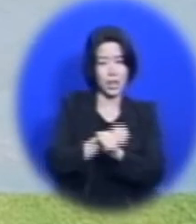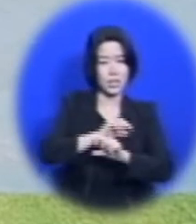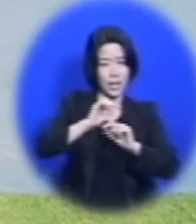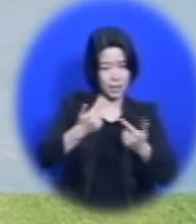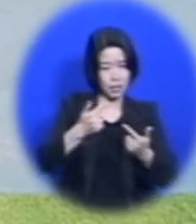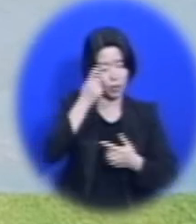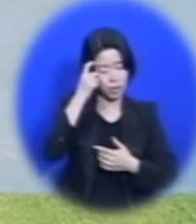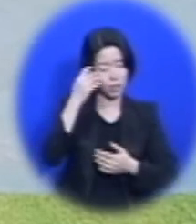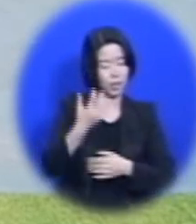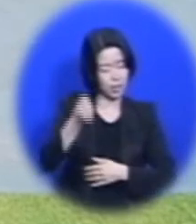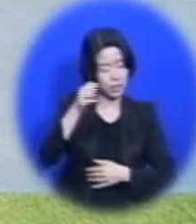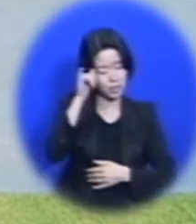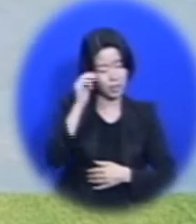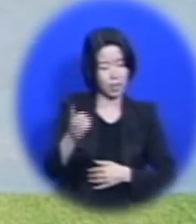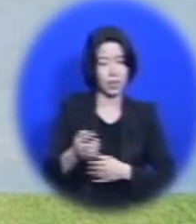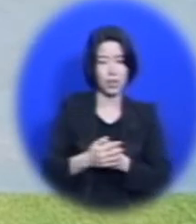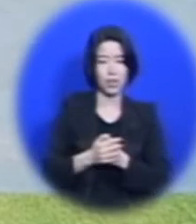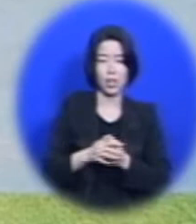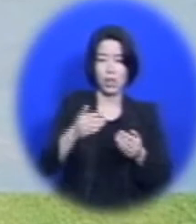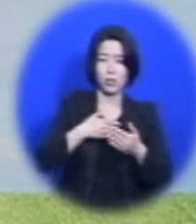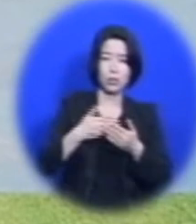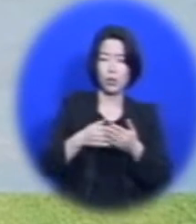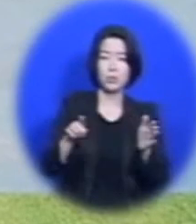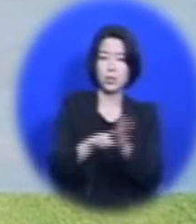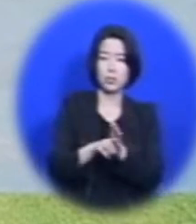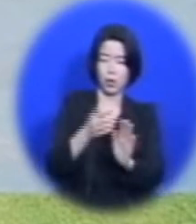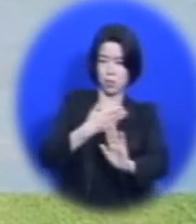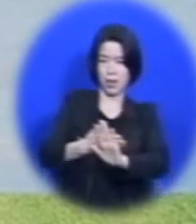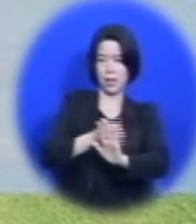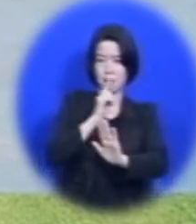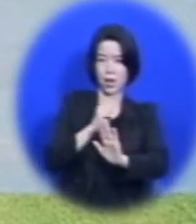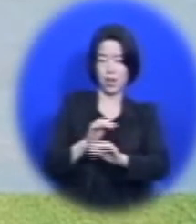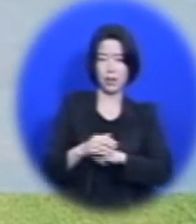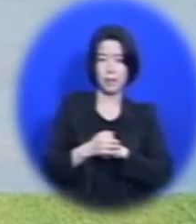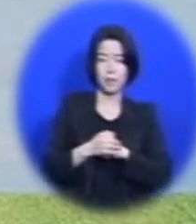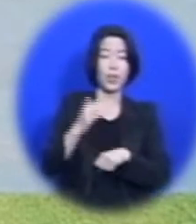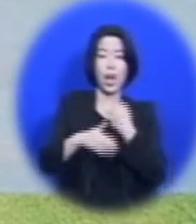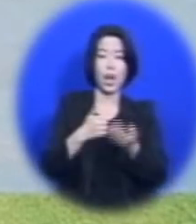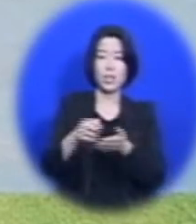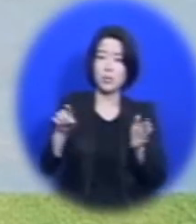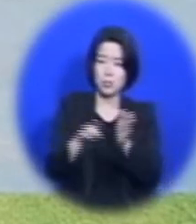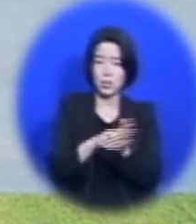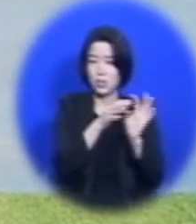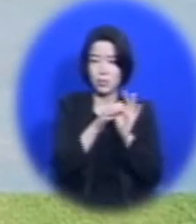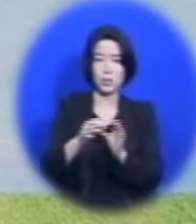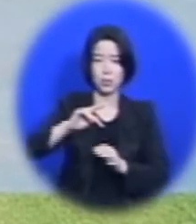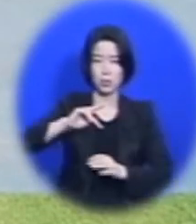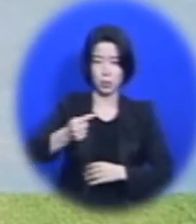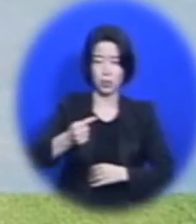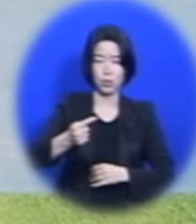그러냐. 여러분, 두려움은 믿음하고 정반대 말입니다. 하나님을 믿으면서 어찌